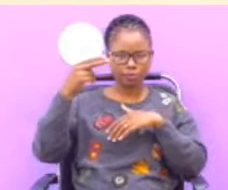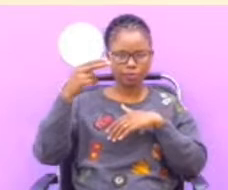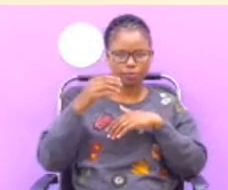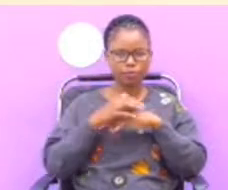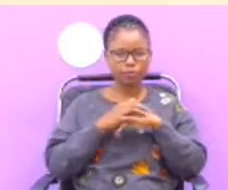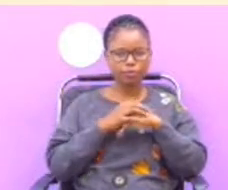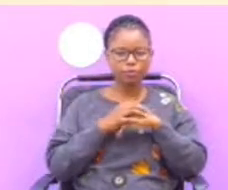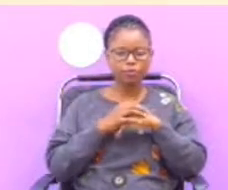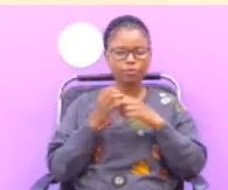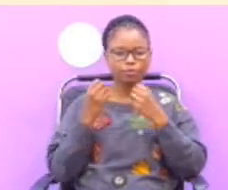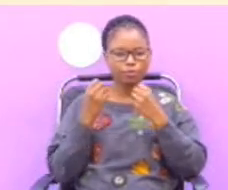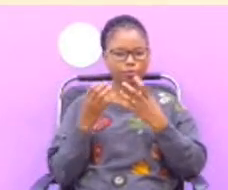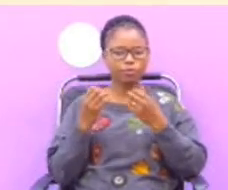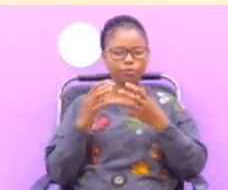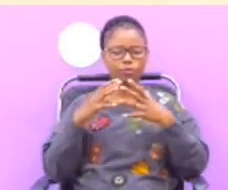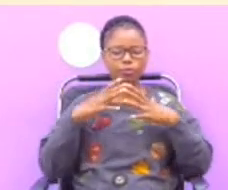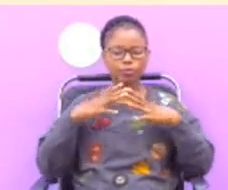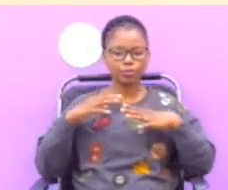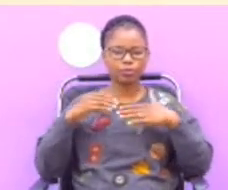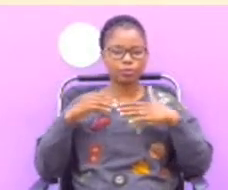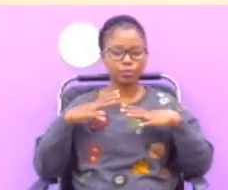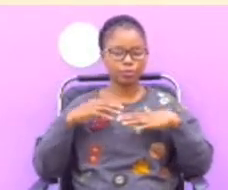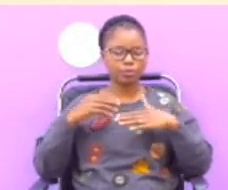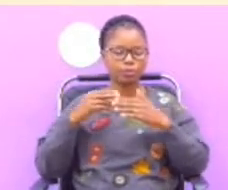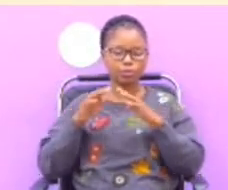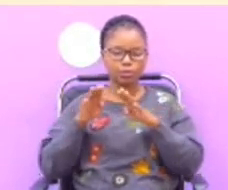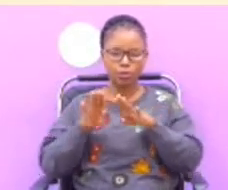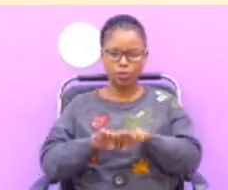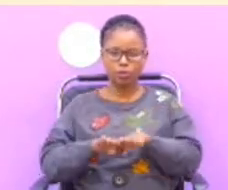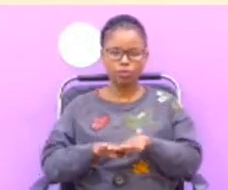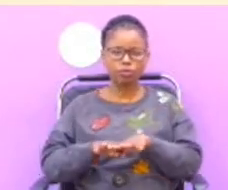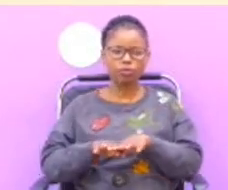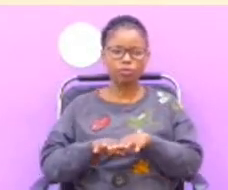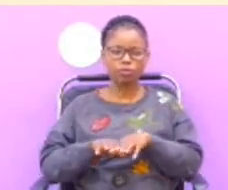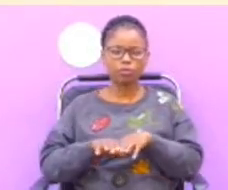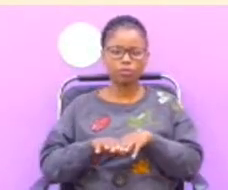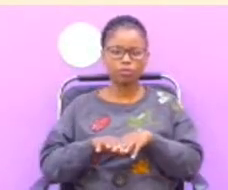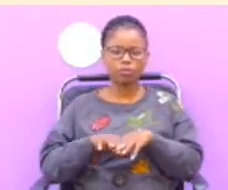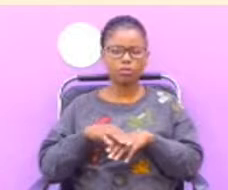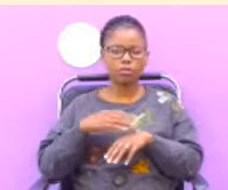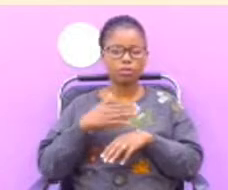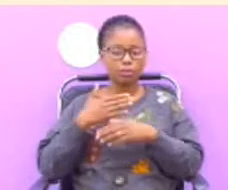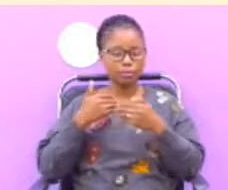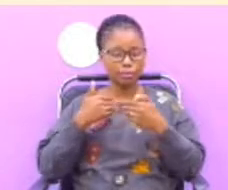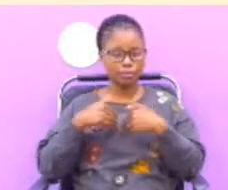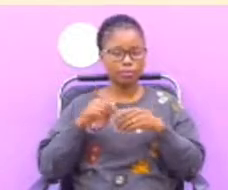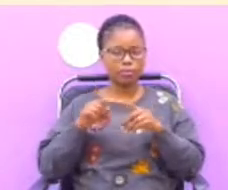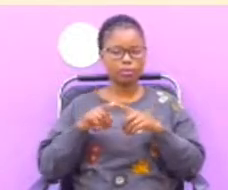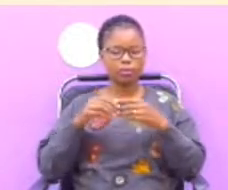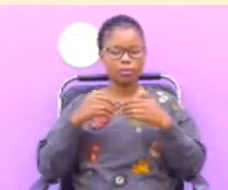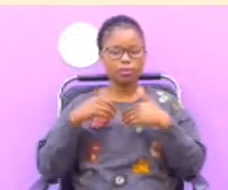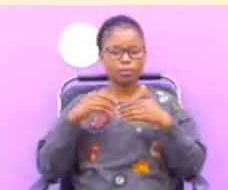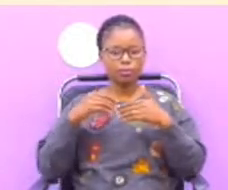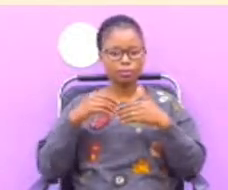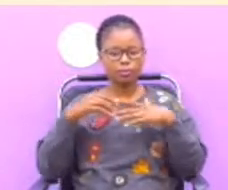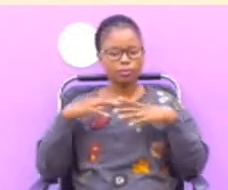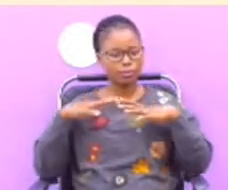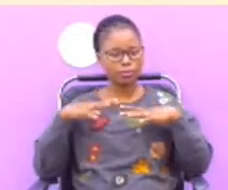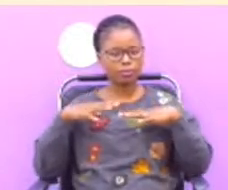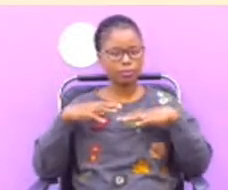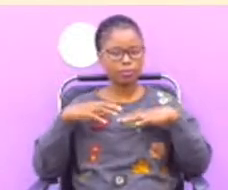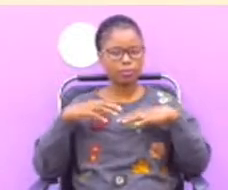ni ya mwiteo. Ngai arothingira mianya ya mwiteo. Ona niĩ Ngai urothingira mwanya wa mwiteo. Urothingira mwanya